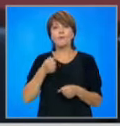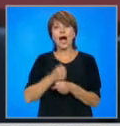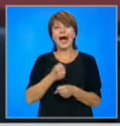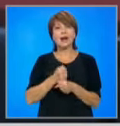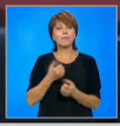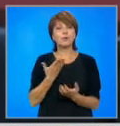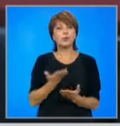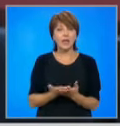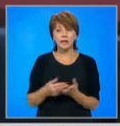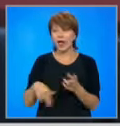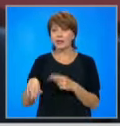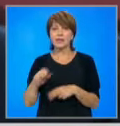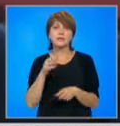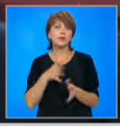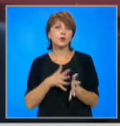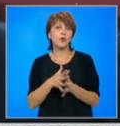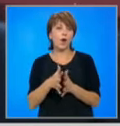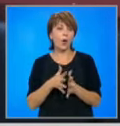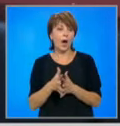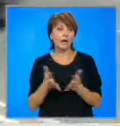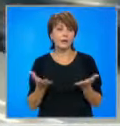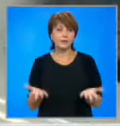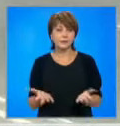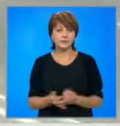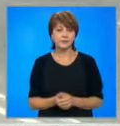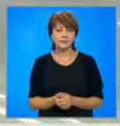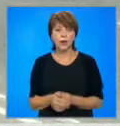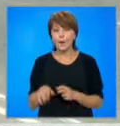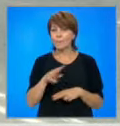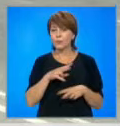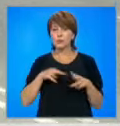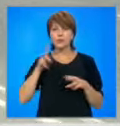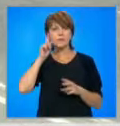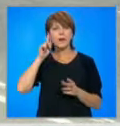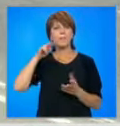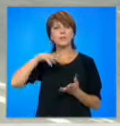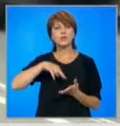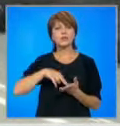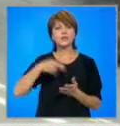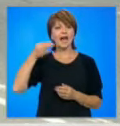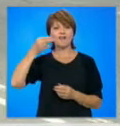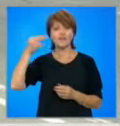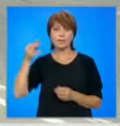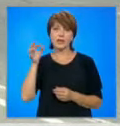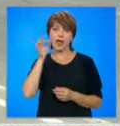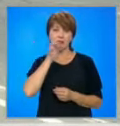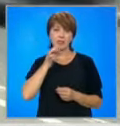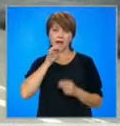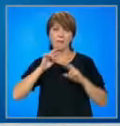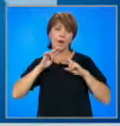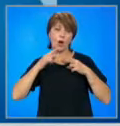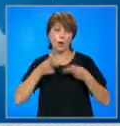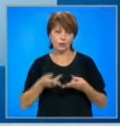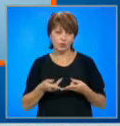от хората, от които могат да ги вземат. Аз стигам до този извод. Потърсихме позицията на фирмата, но за сега нямаме отговор от